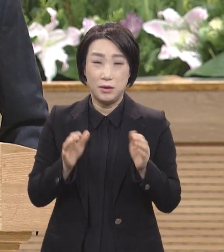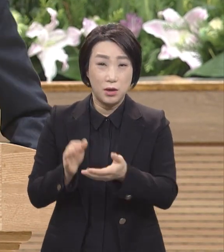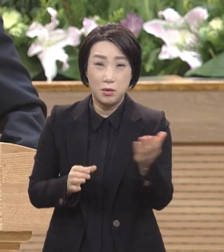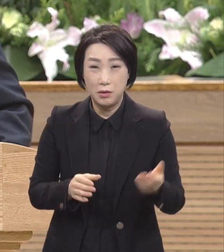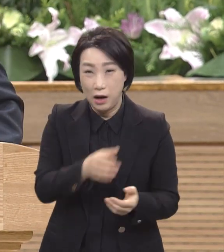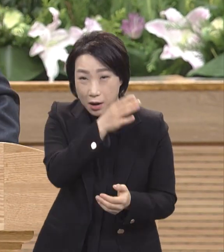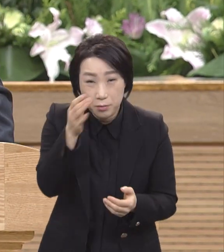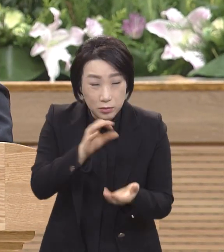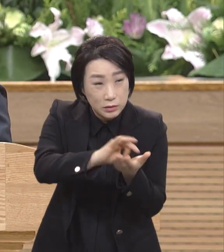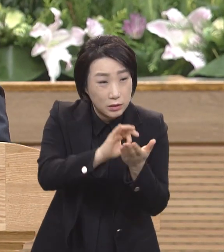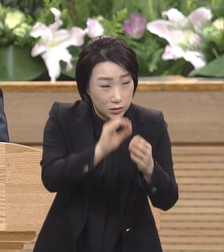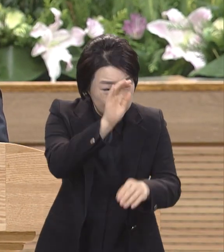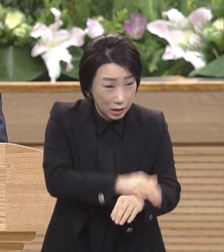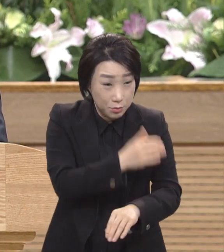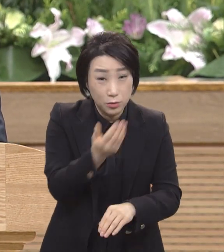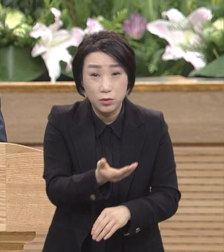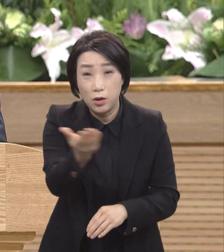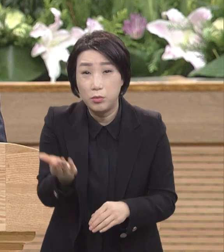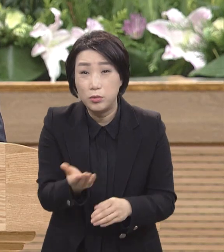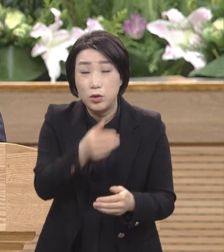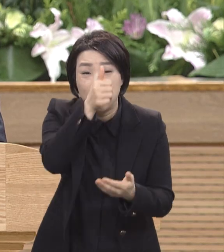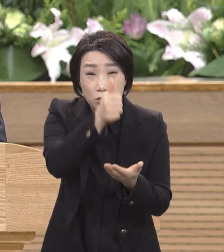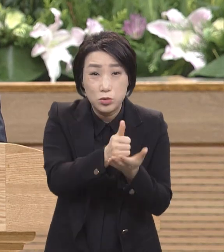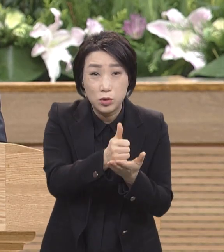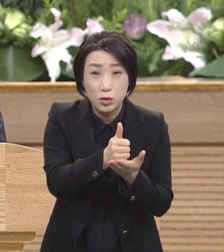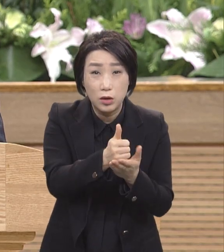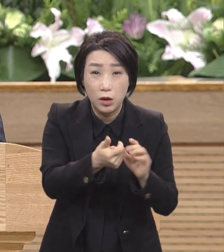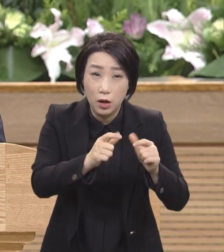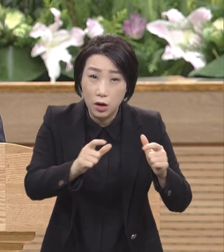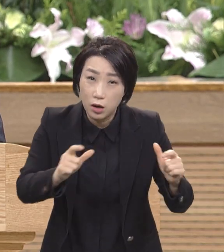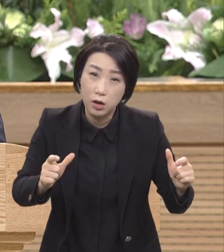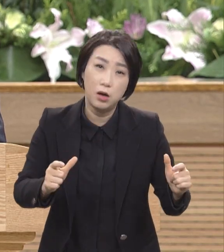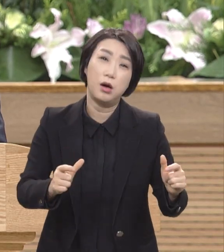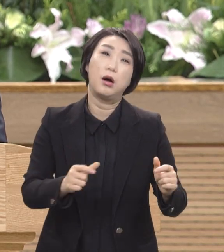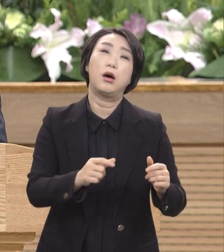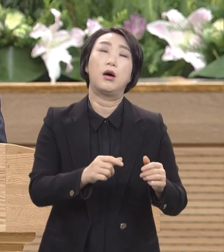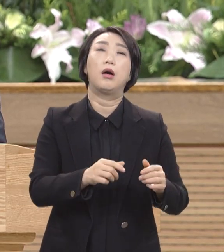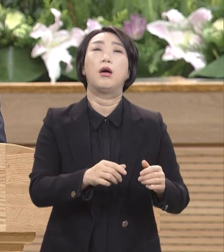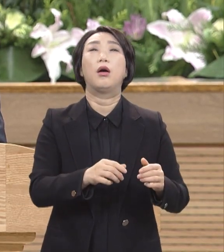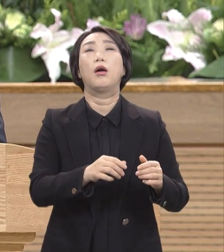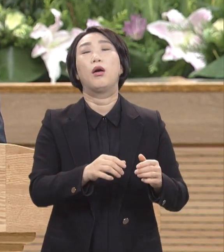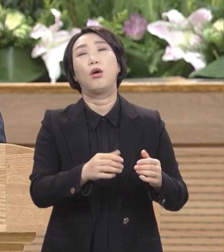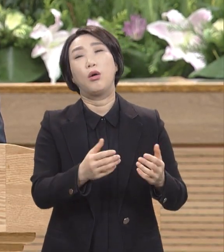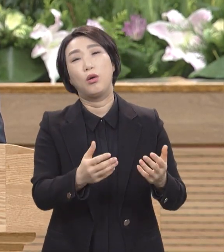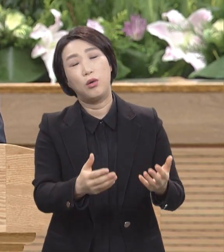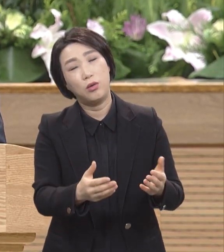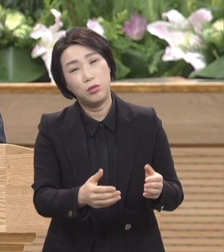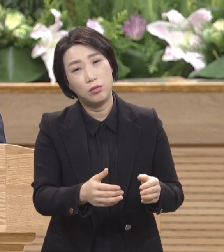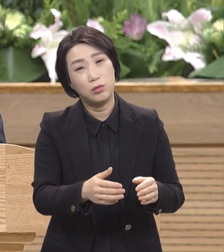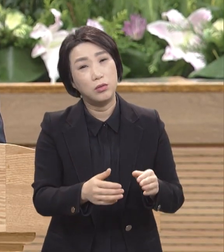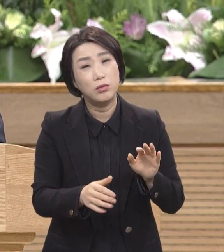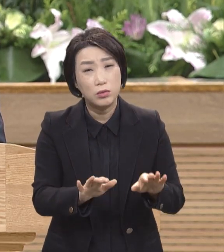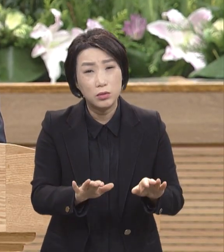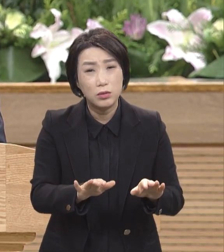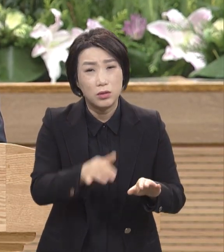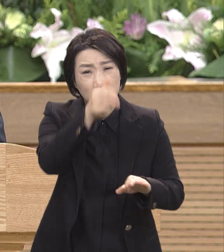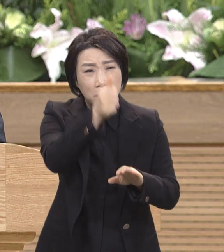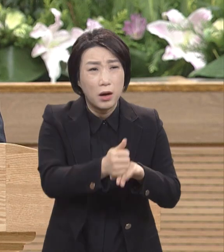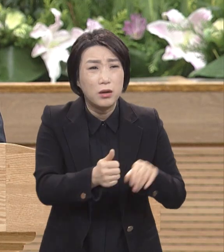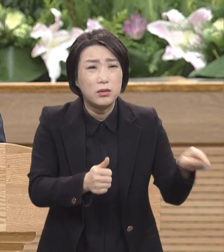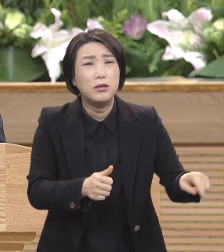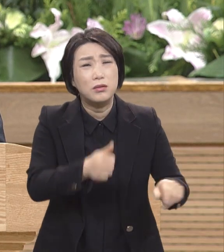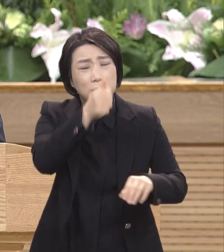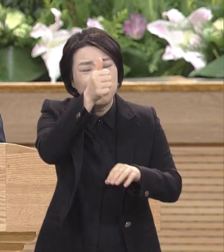함부로 잘못 썼다가서 죄가 만들어질 때 견딜 수 없는